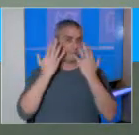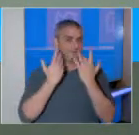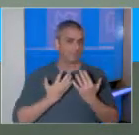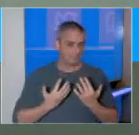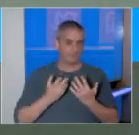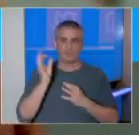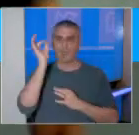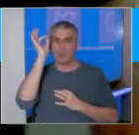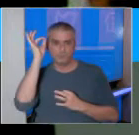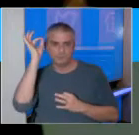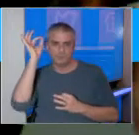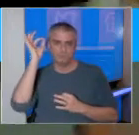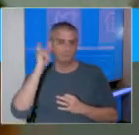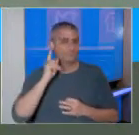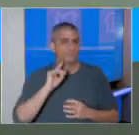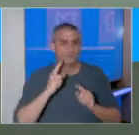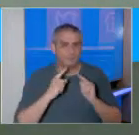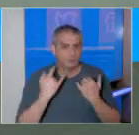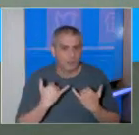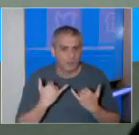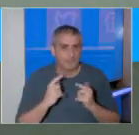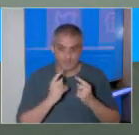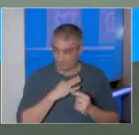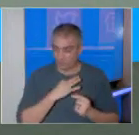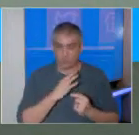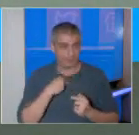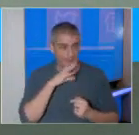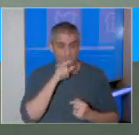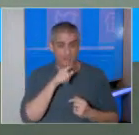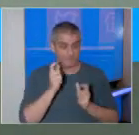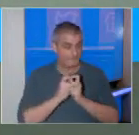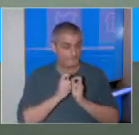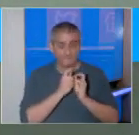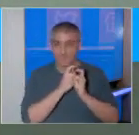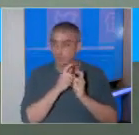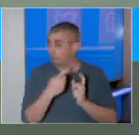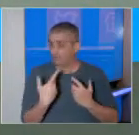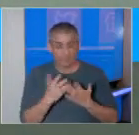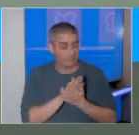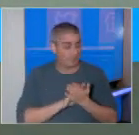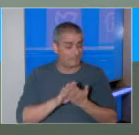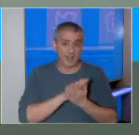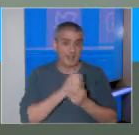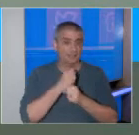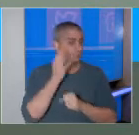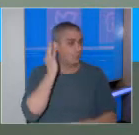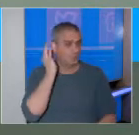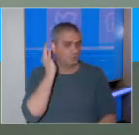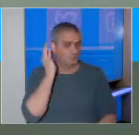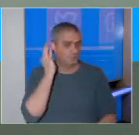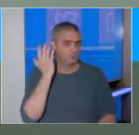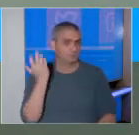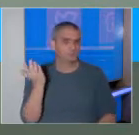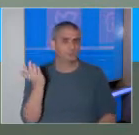מספרים ואחוזים. כן. אבל מה שקורה במקרה שלנו, אם אנחנו מדברים על מפלגות שאין בהן בכלל ייצוג לנשים,